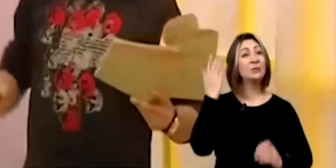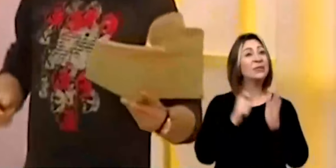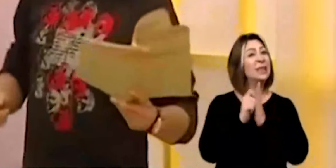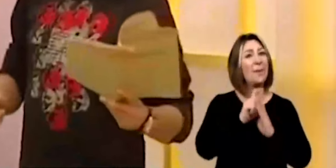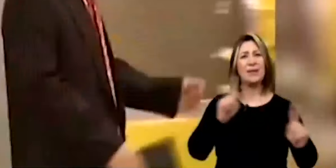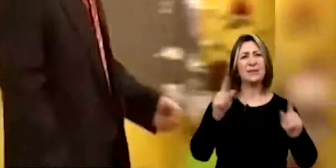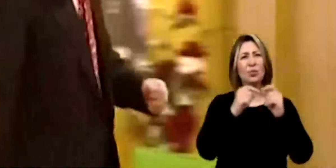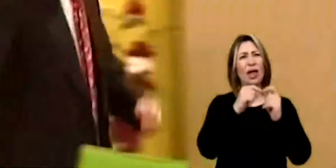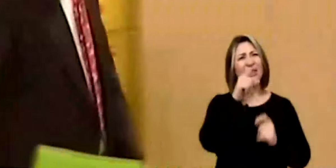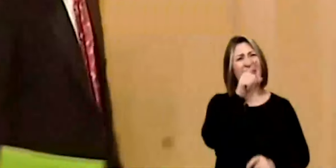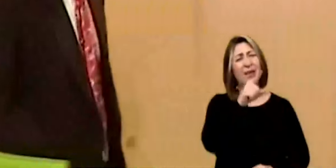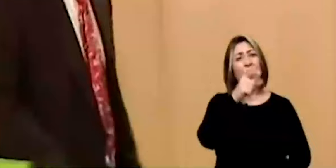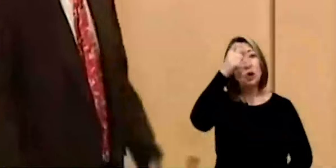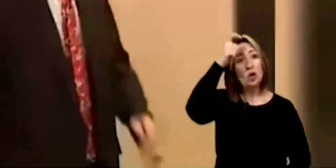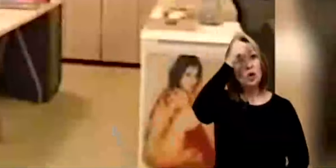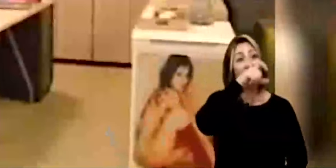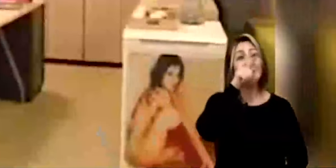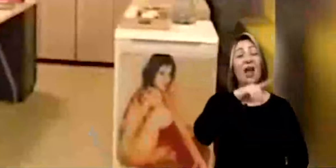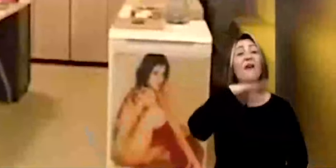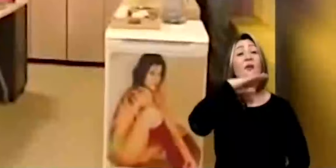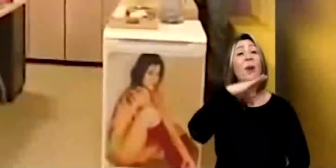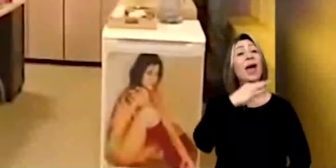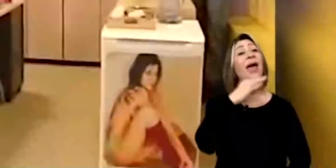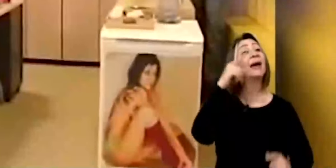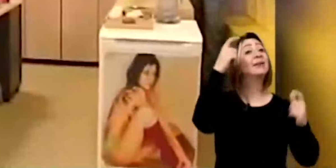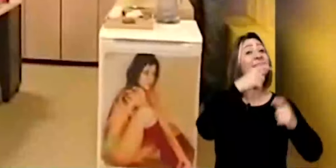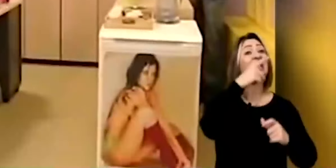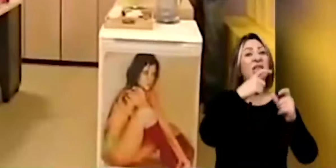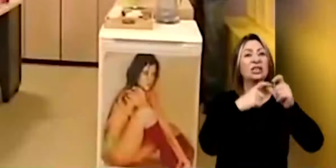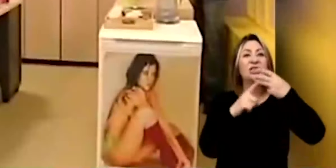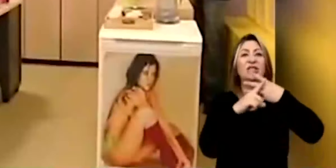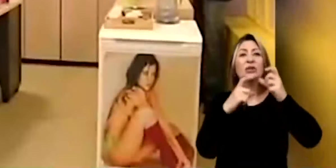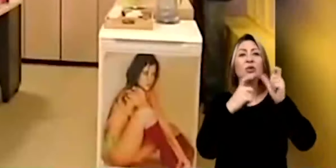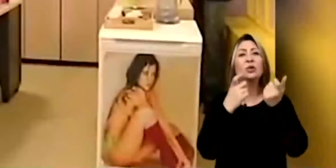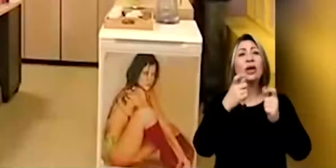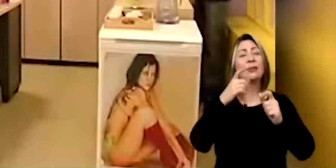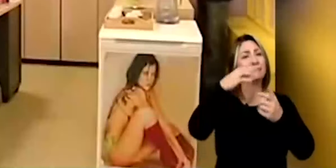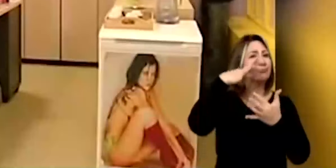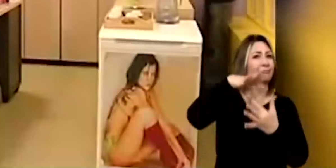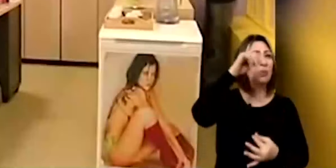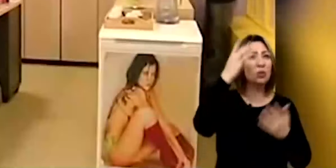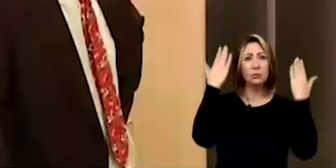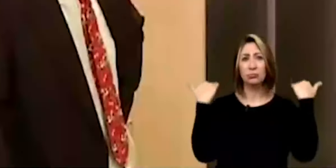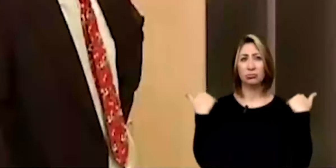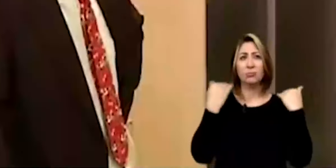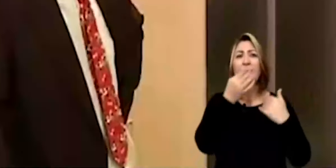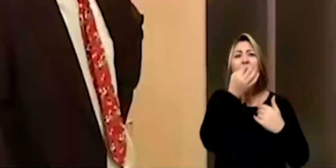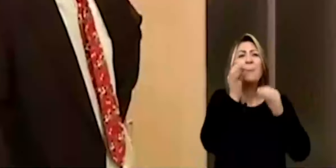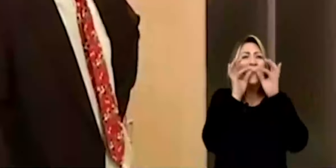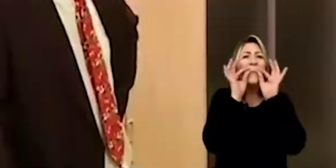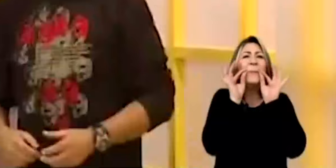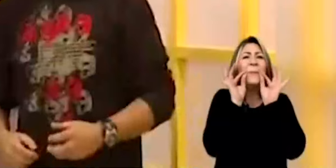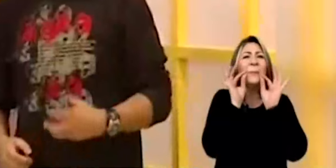Geçmişini silemezsin Bülent Polat. Türkiye seni Avrupa yakasındaki Şesu karakteriyle tanıdı. O zamanlar saçın uzun, bıyığın